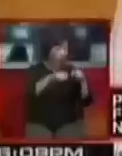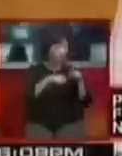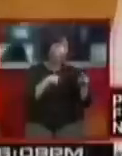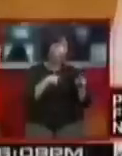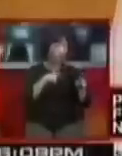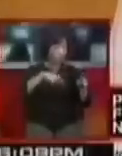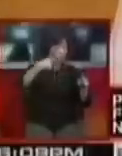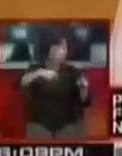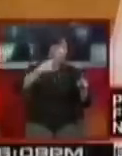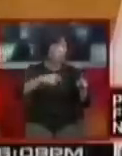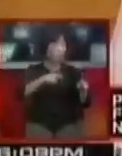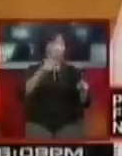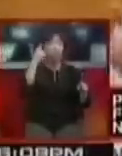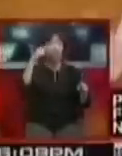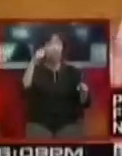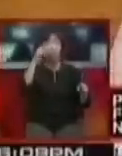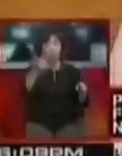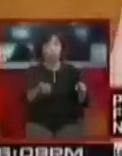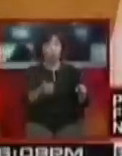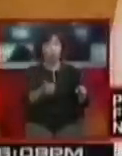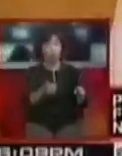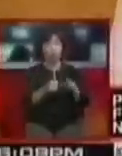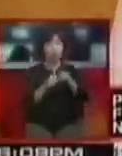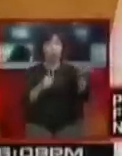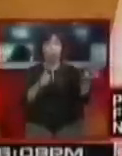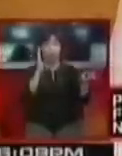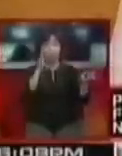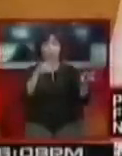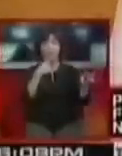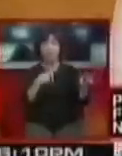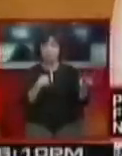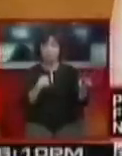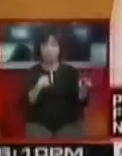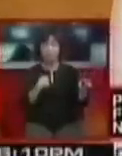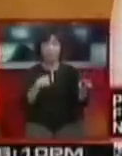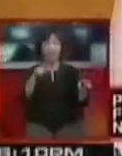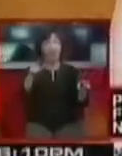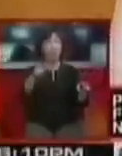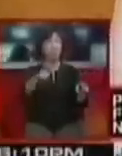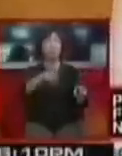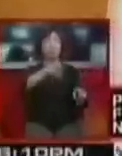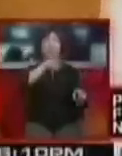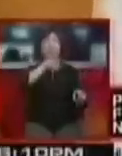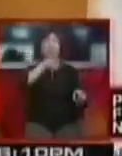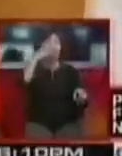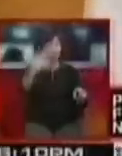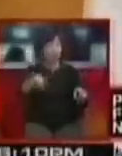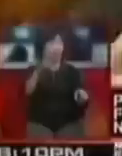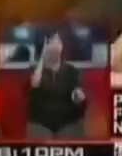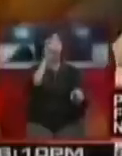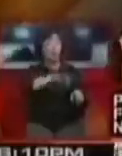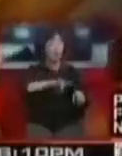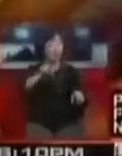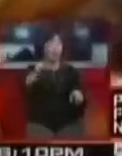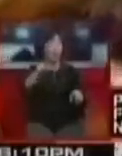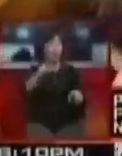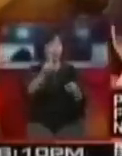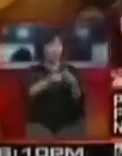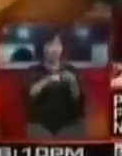na ipambabatikos bukas. Sasabihin nila, salita lang ito at hindi totoo ang tuwid na landas.